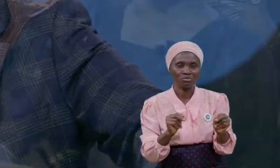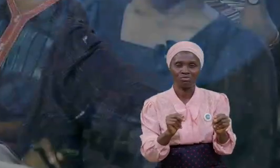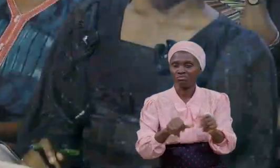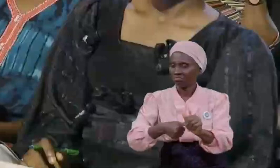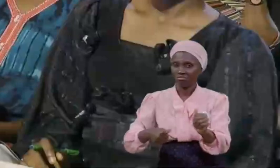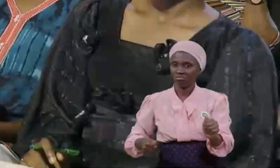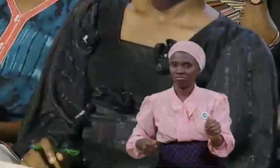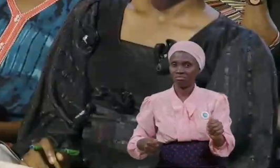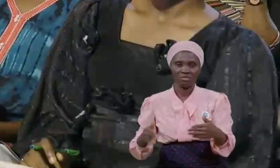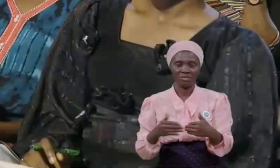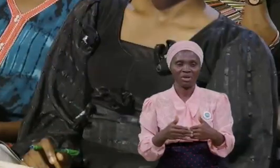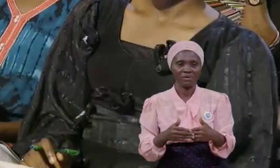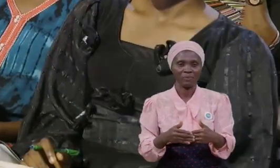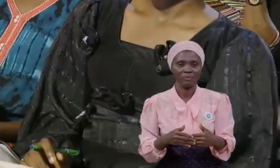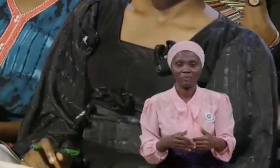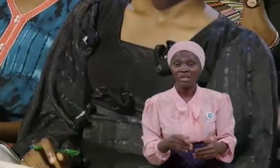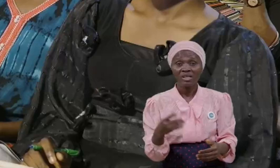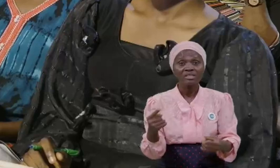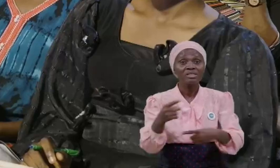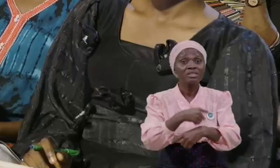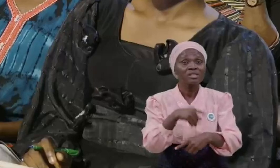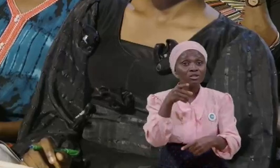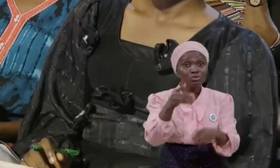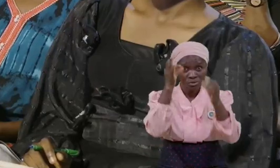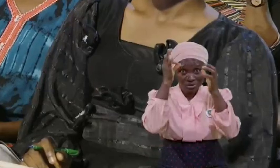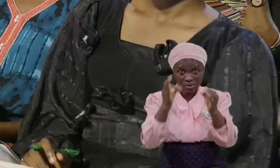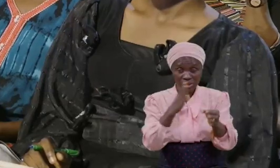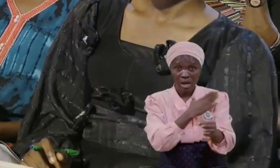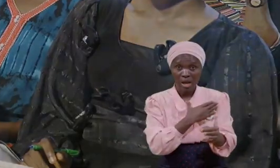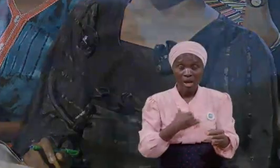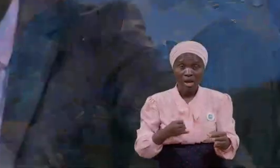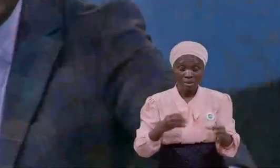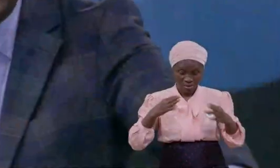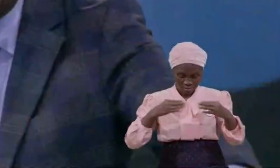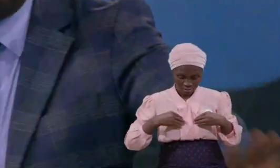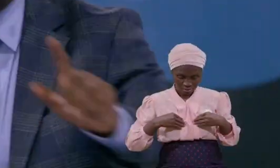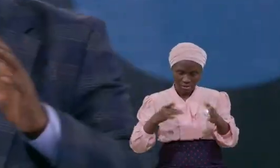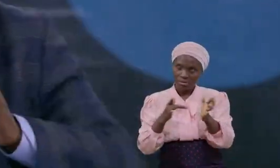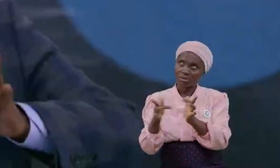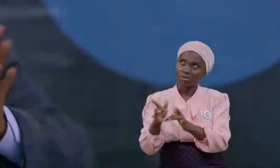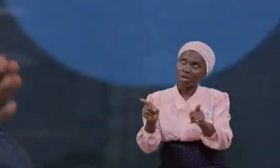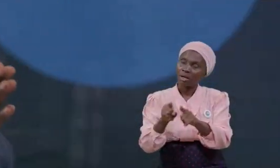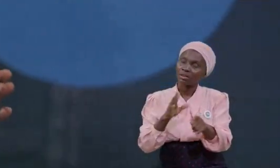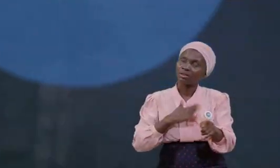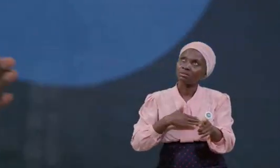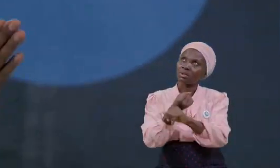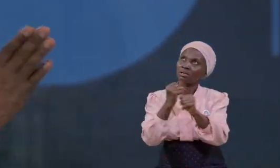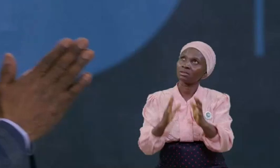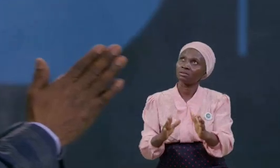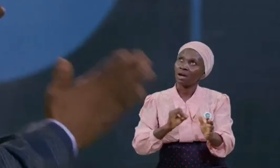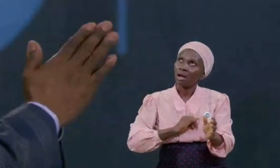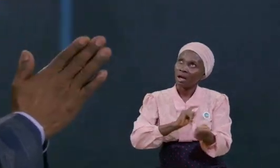jour que tu décides de recevoir Jésus comme ton sauveur, je me détourne de mes péchés, je viens au